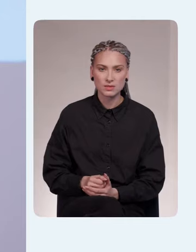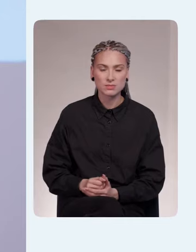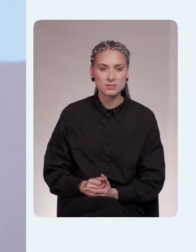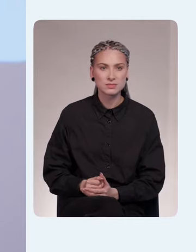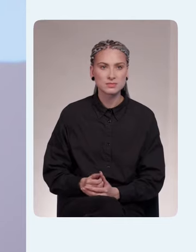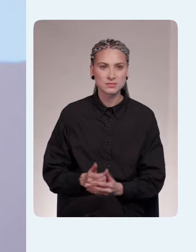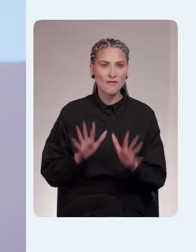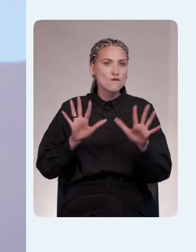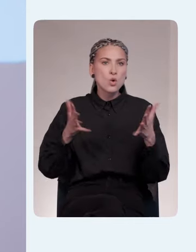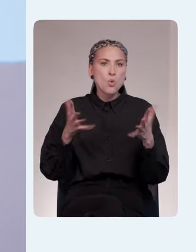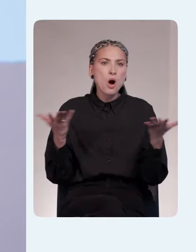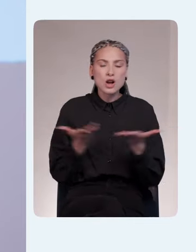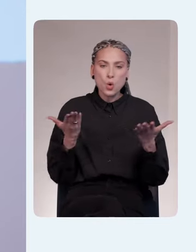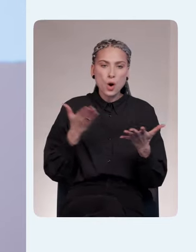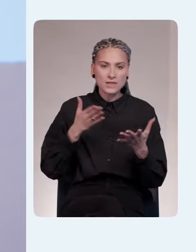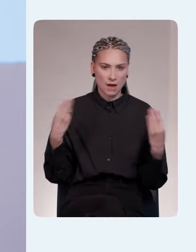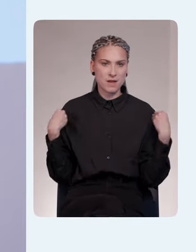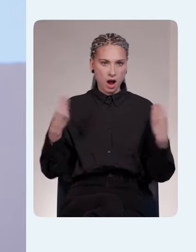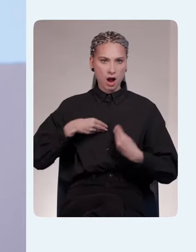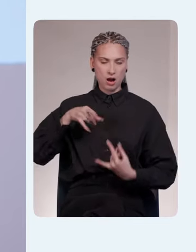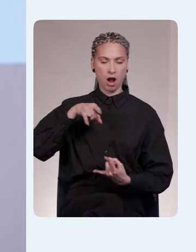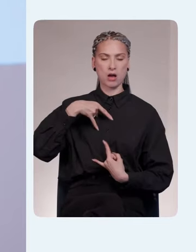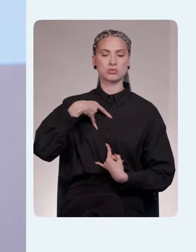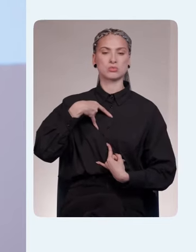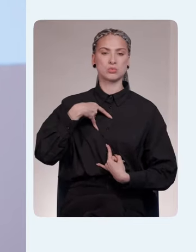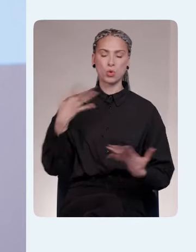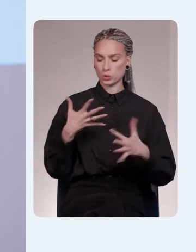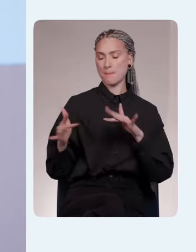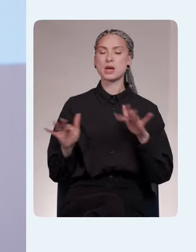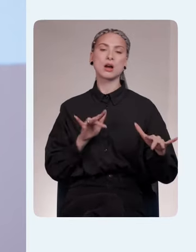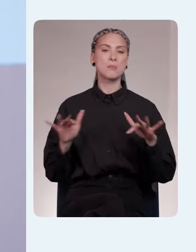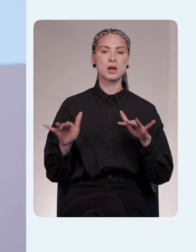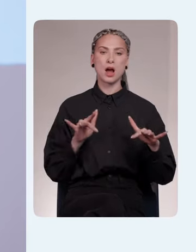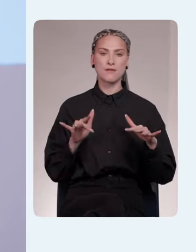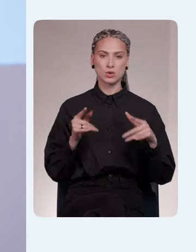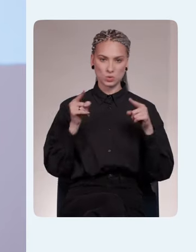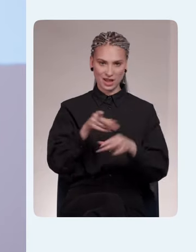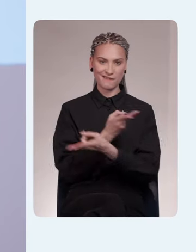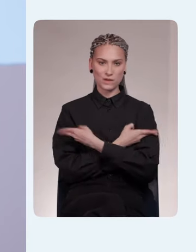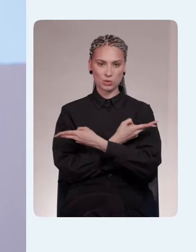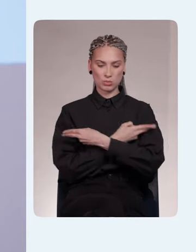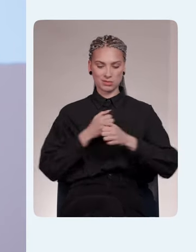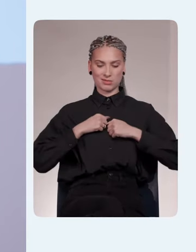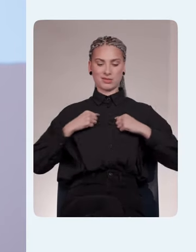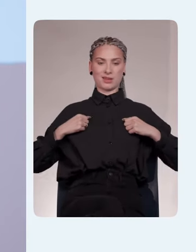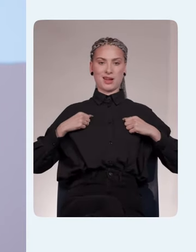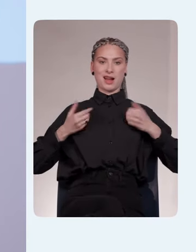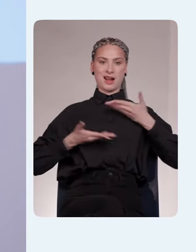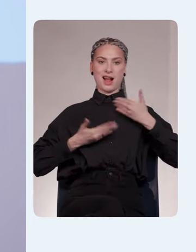какой-то момент все будем в костюмах, будем на каком-то мероприятии, и зайдет тип футболки с картинкой, я такой: